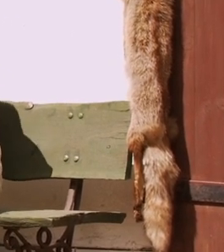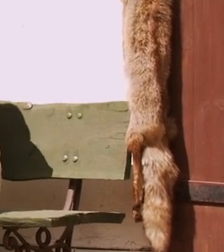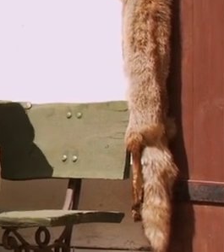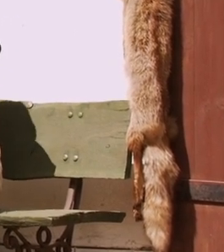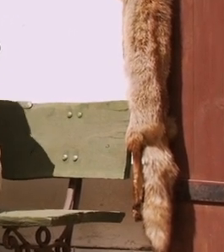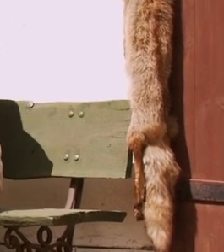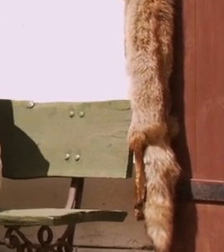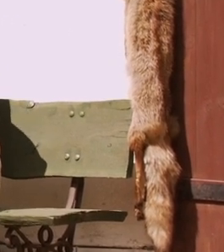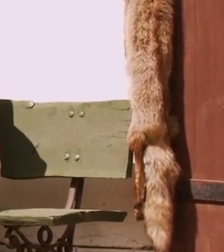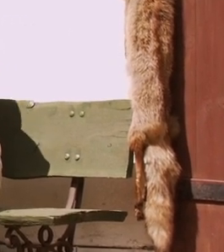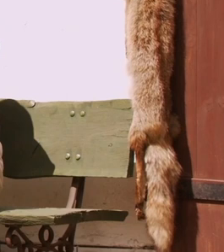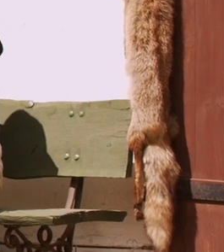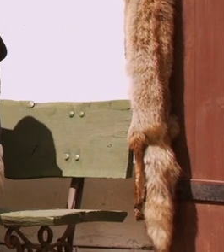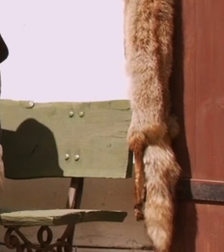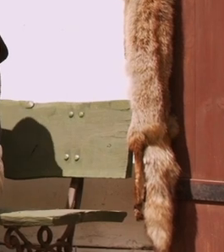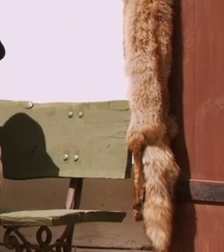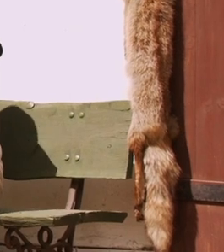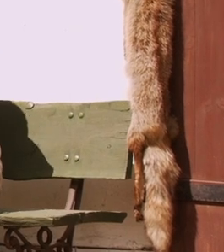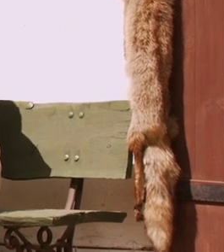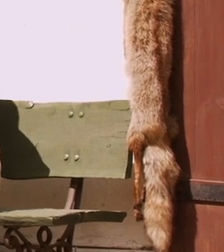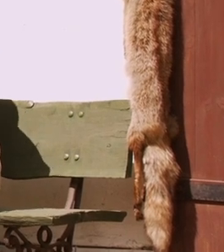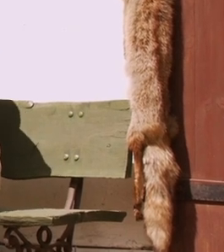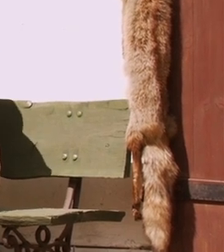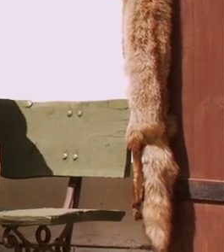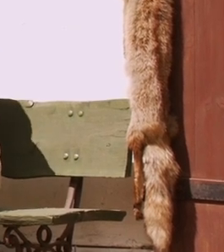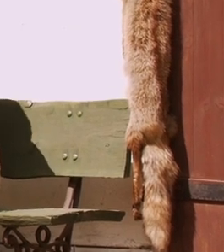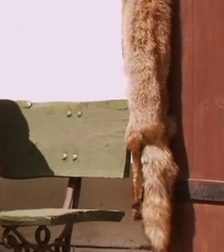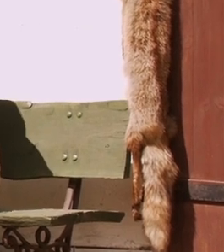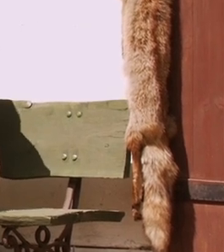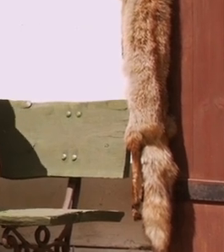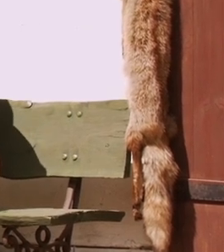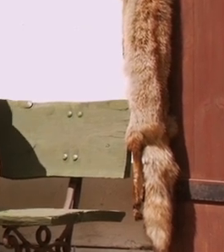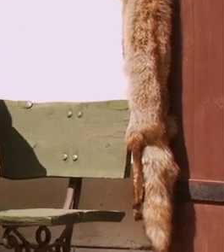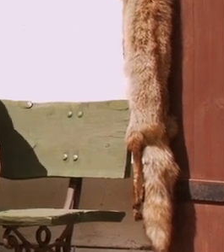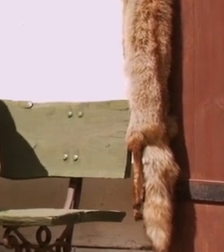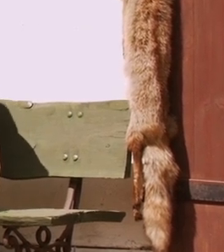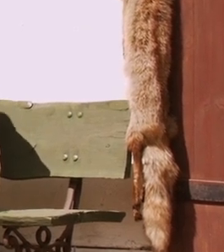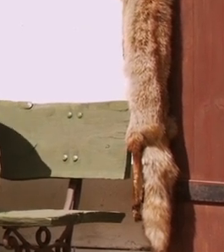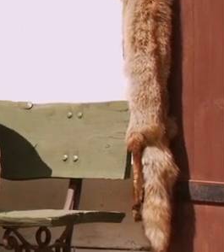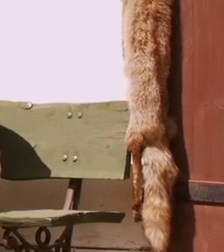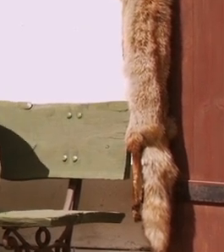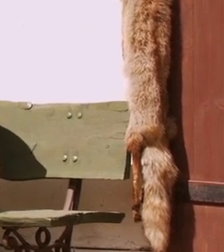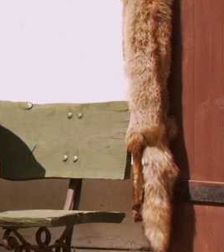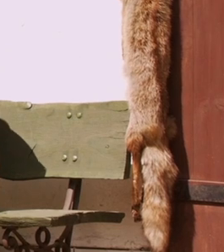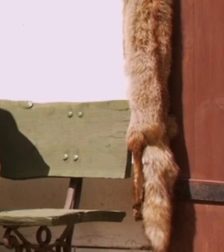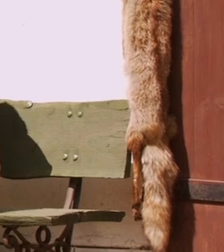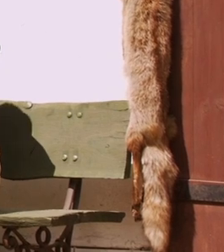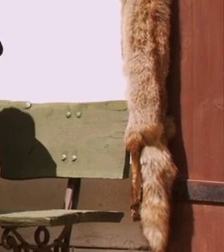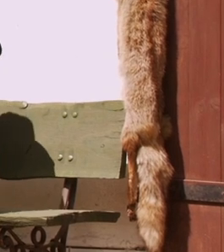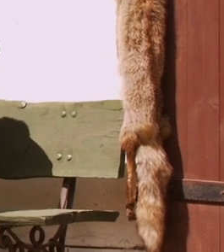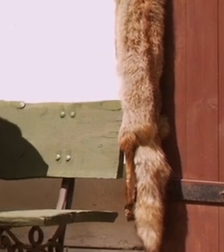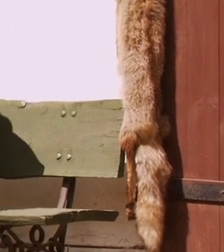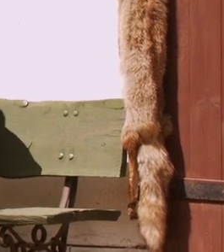Tam w kraju dalekam budu ciebie czużoj. Mila